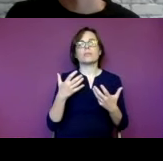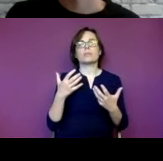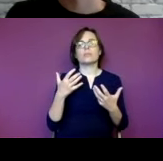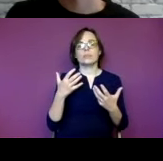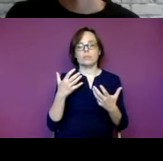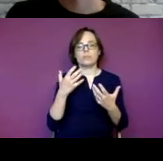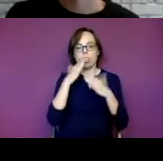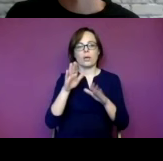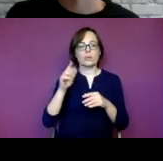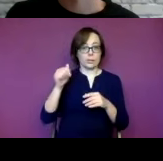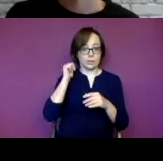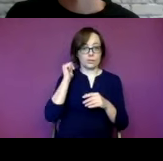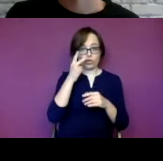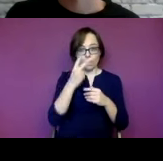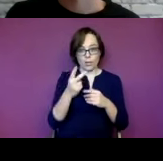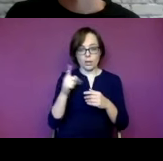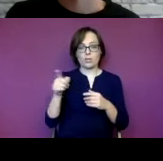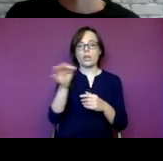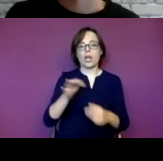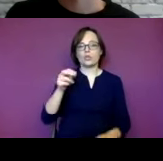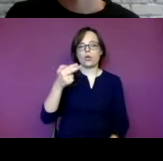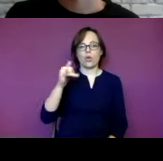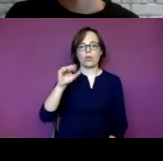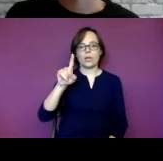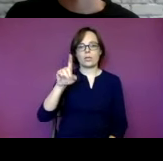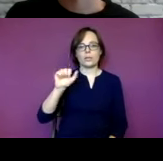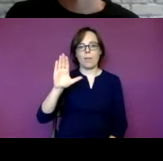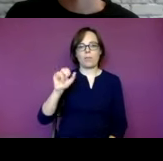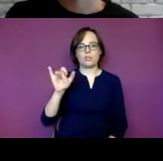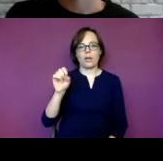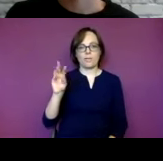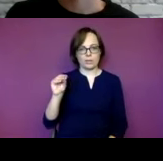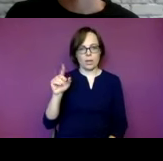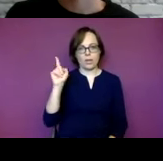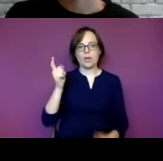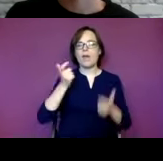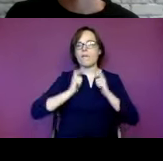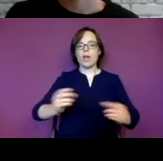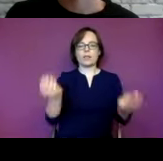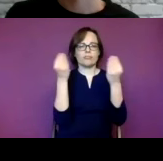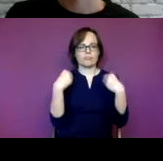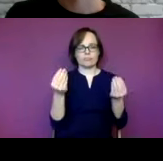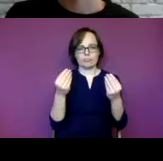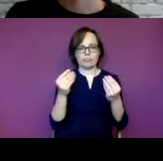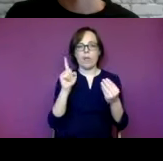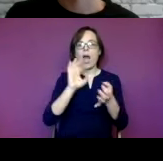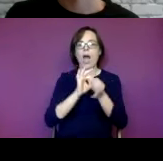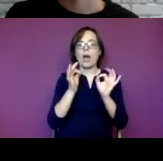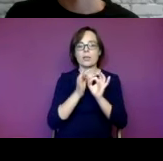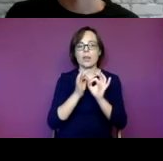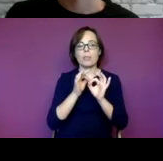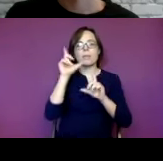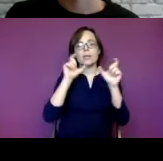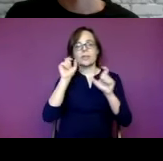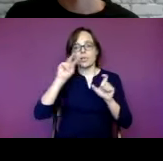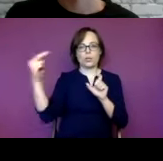to jest jezioro Niezabyszewskie. I to jest piękny widok, prawda, no, wiejska idylla. Natomiast gdybym teraz to zdjęcie zrobił z drugiej strony tego jeziora i